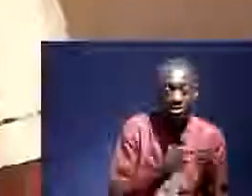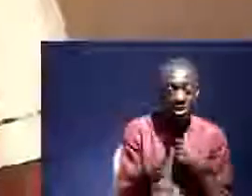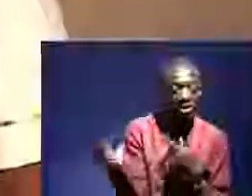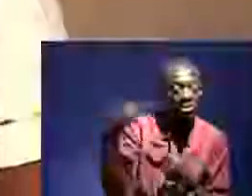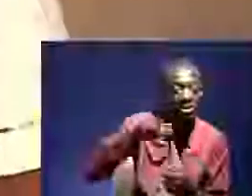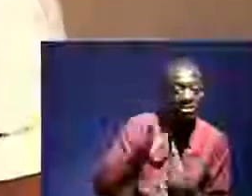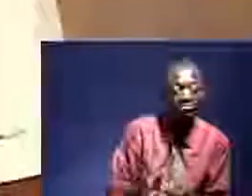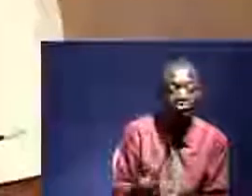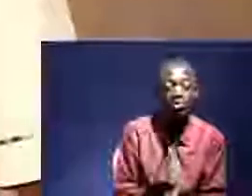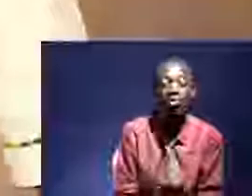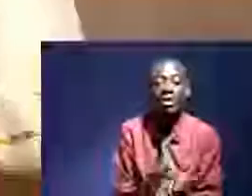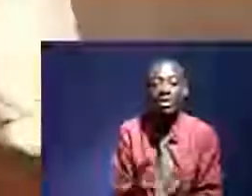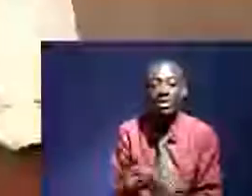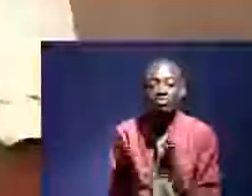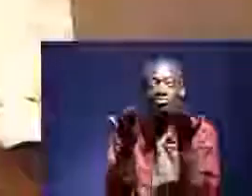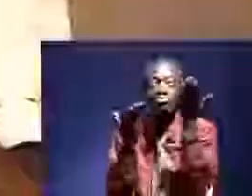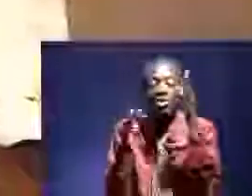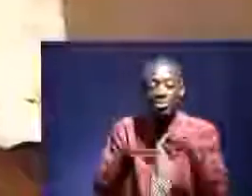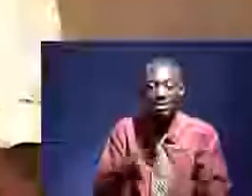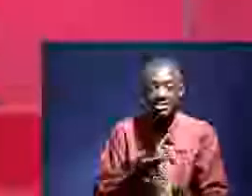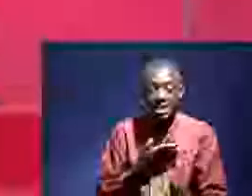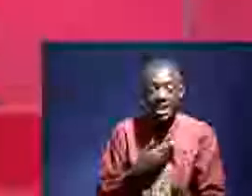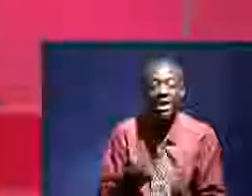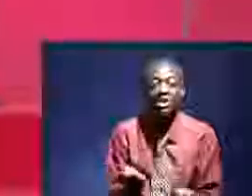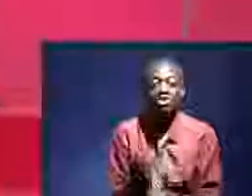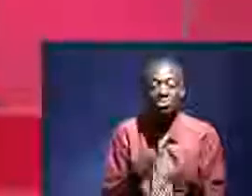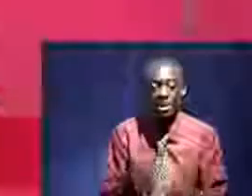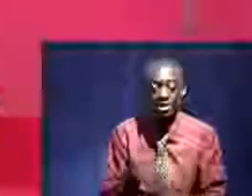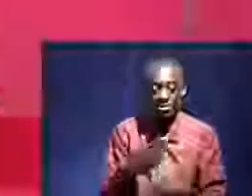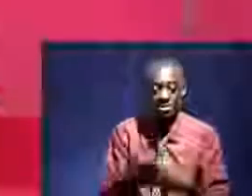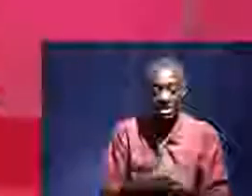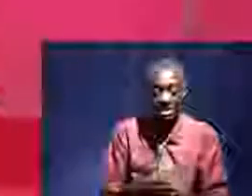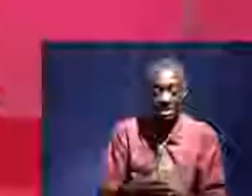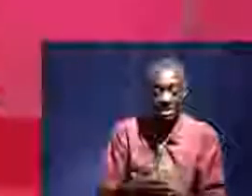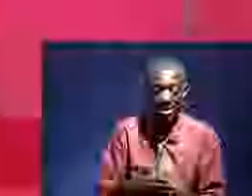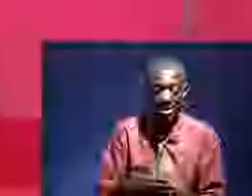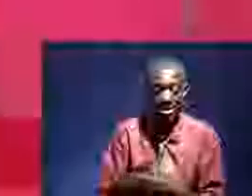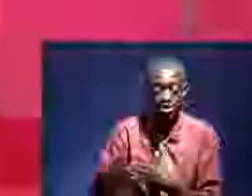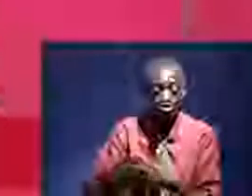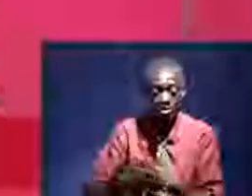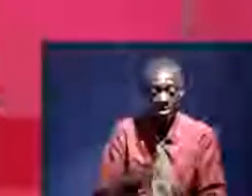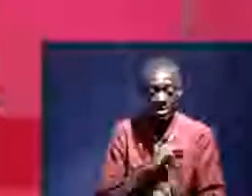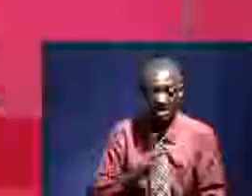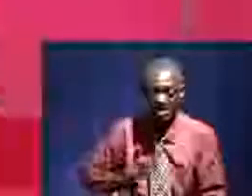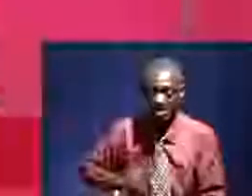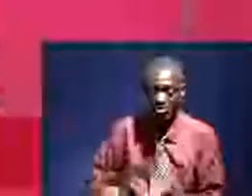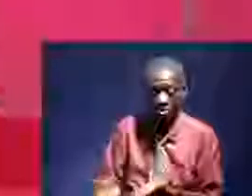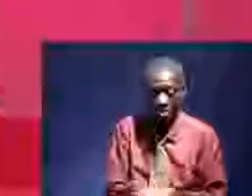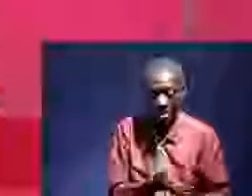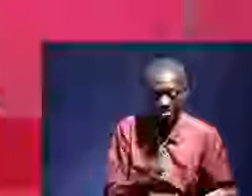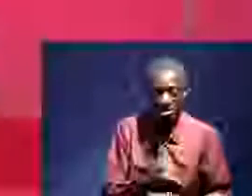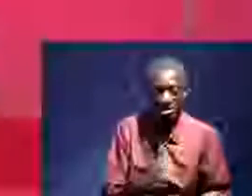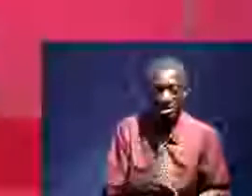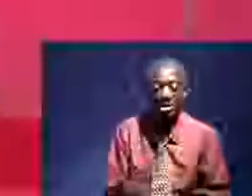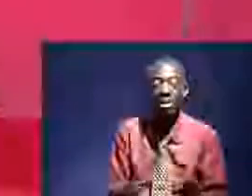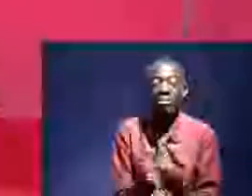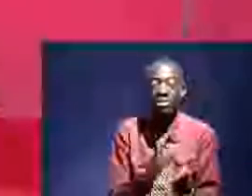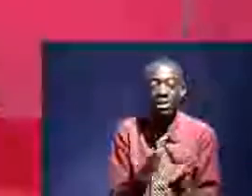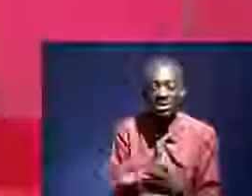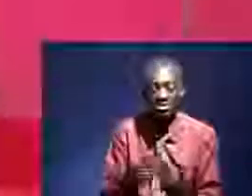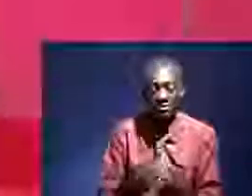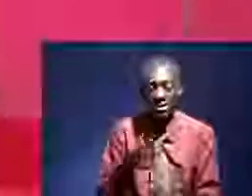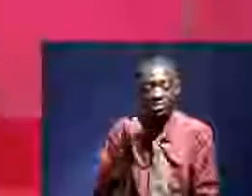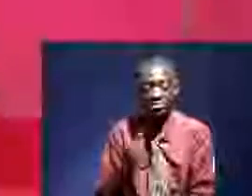kwa Yesu. Mungu akubariki sana. Amen. Somo la leo tena likusogeze karibu na Kristo, likusogeze karibu na Yesu na ufanye maamuzi